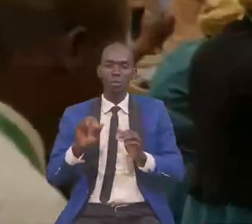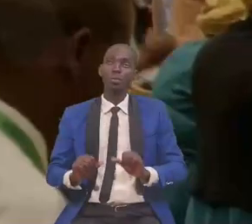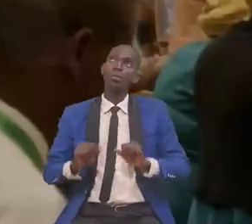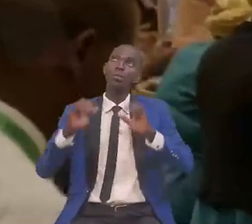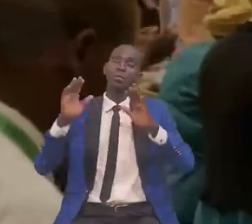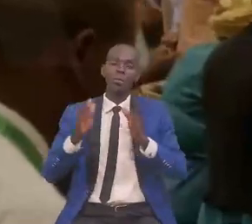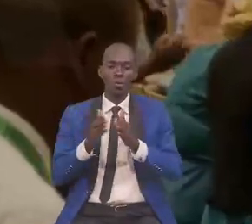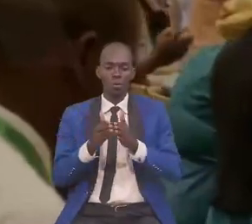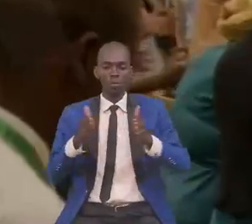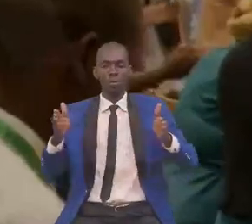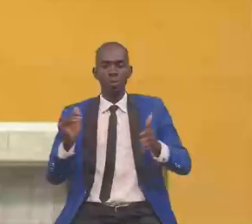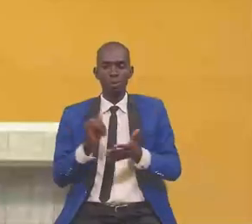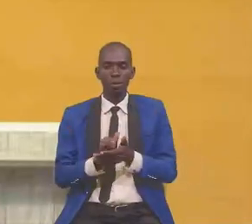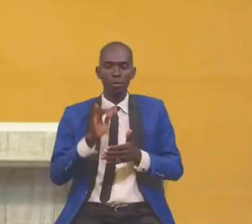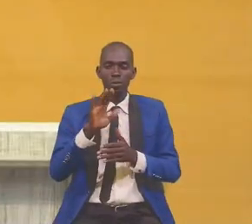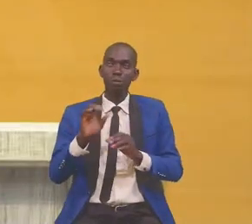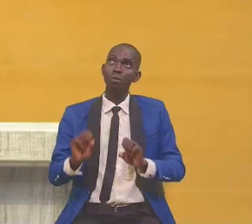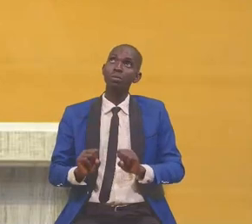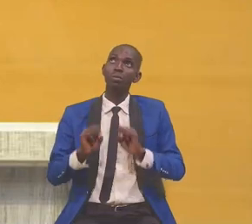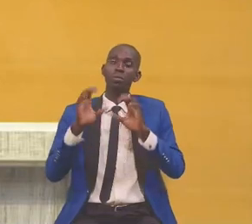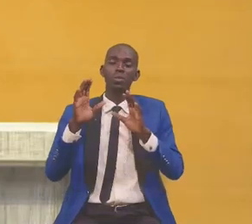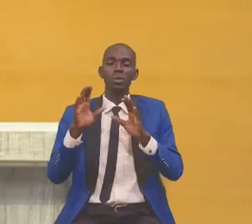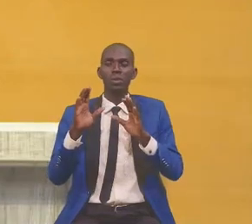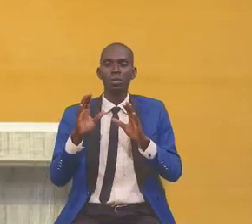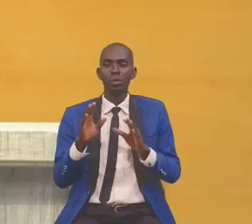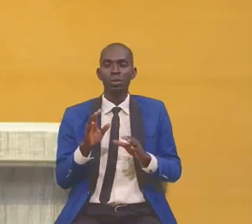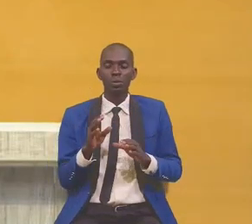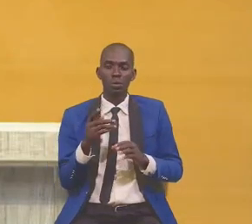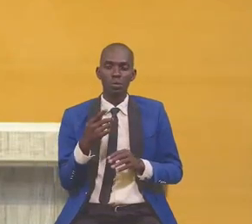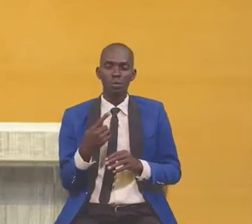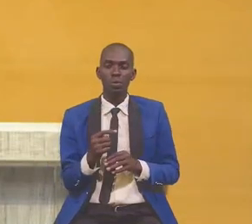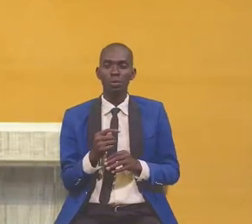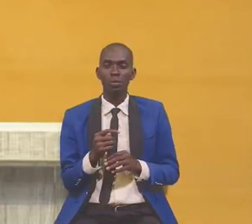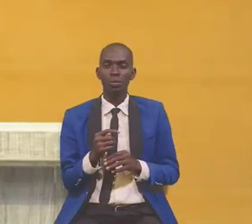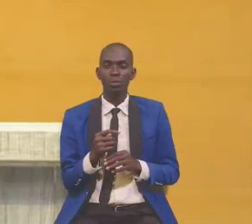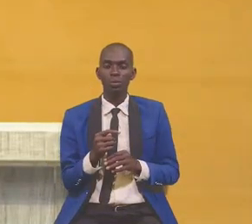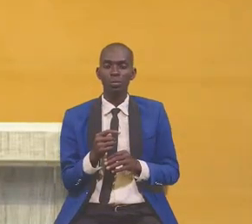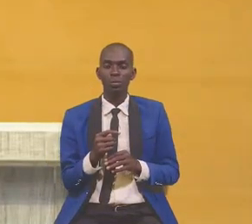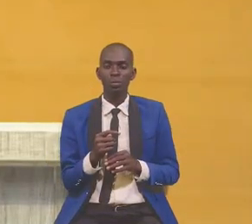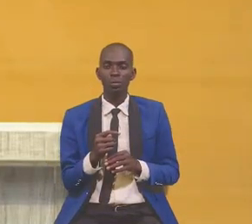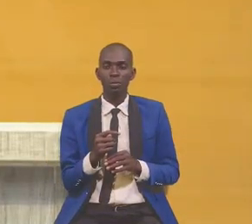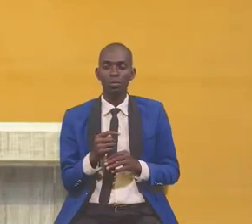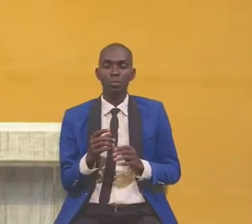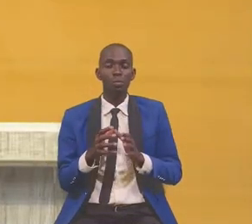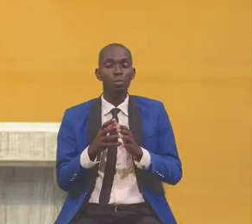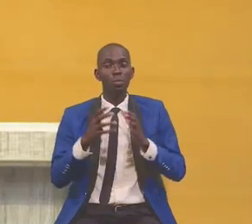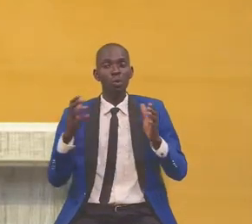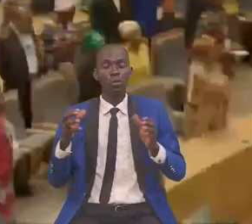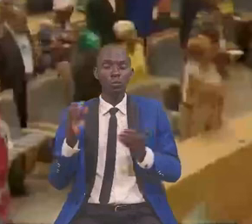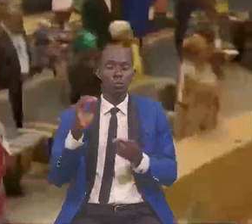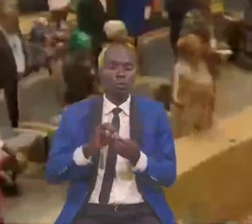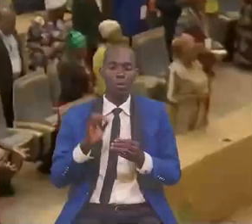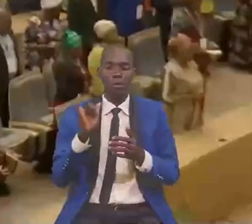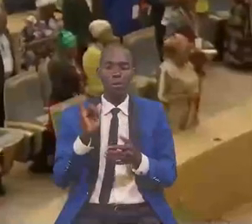élargit, agrandit ton engagement. Sois disposé à faire plus que ce que tu as fait par